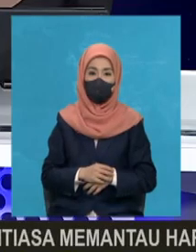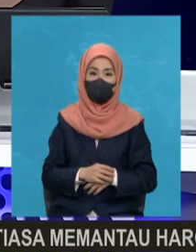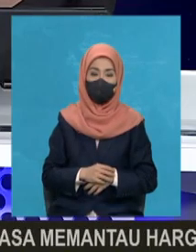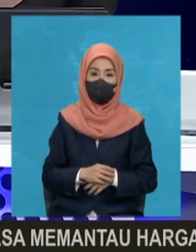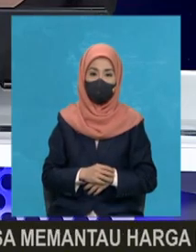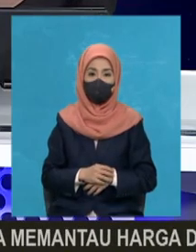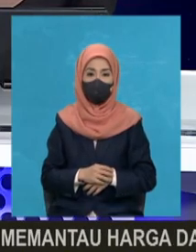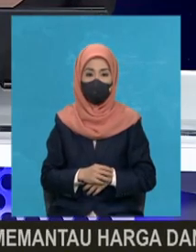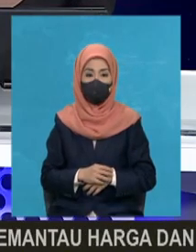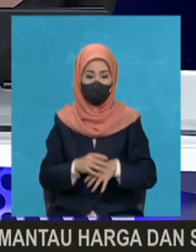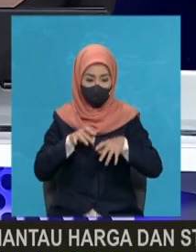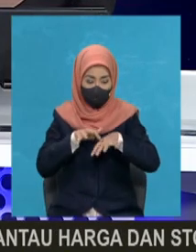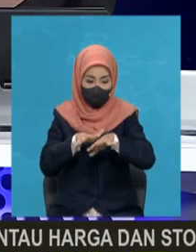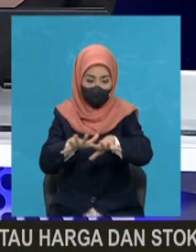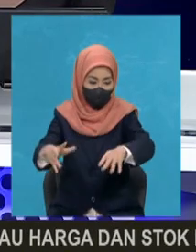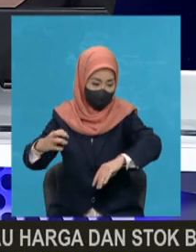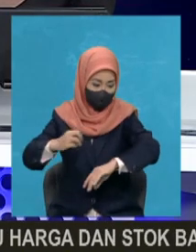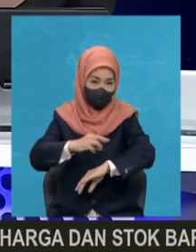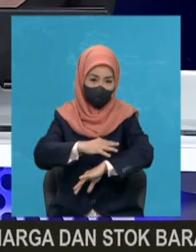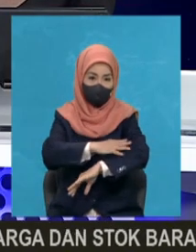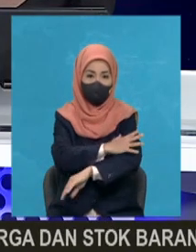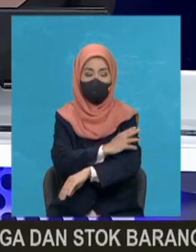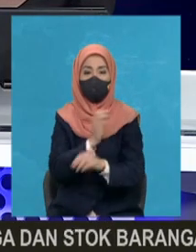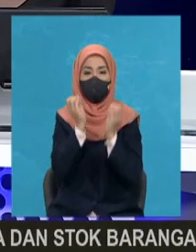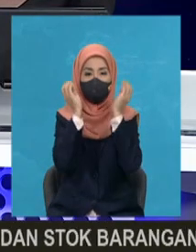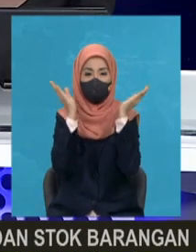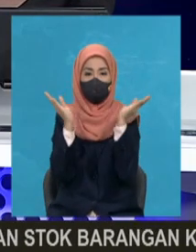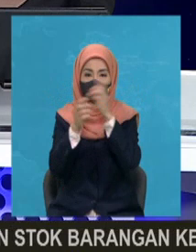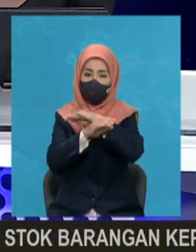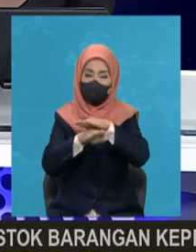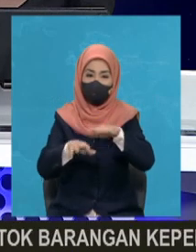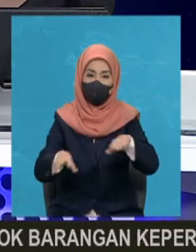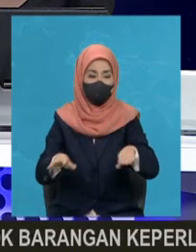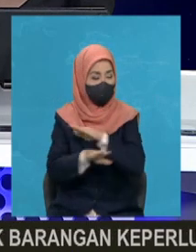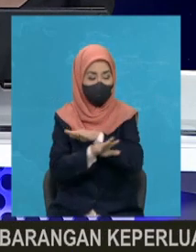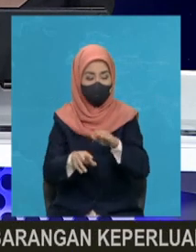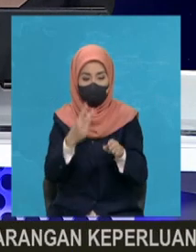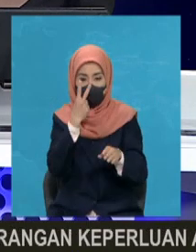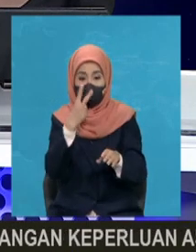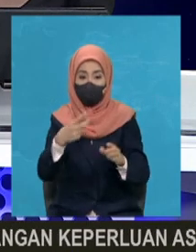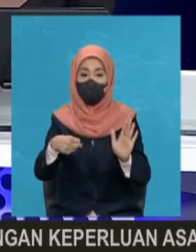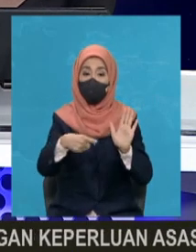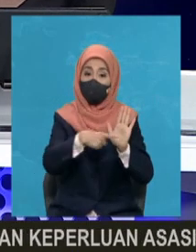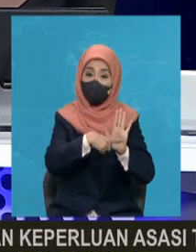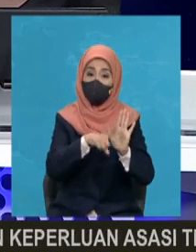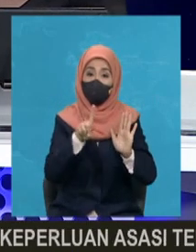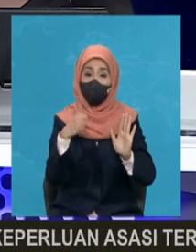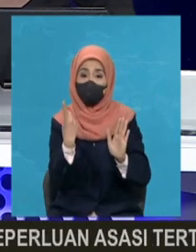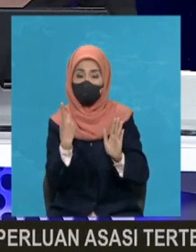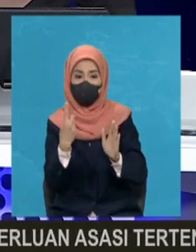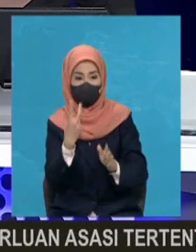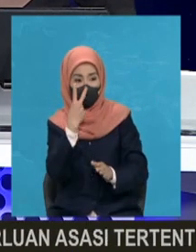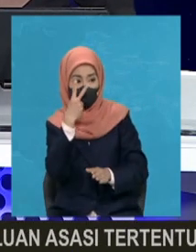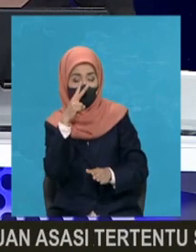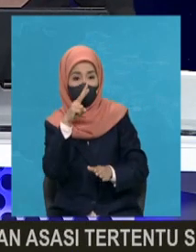Hai penularan pada MB nanti di negara Brunei Darussalam tidak dilihat dari segi negatifnya saja malahan